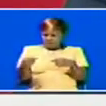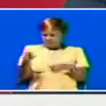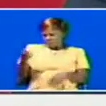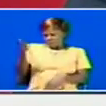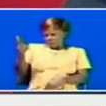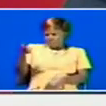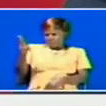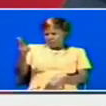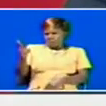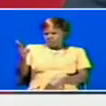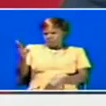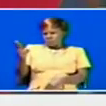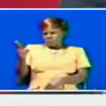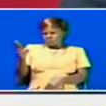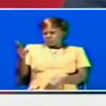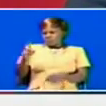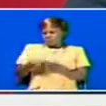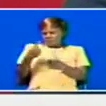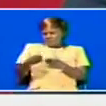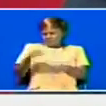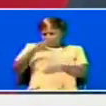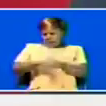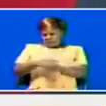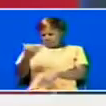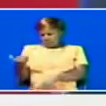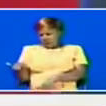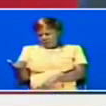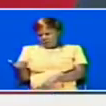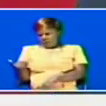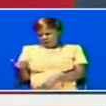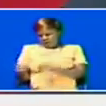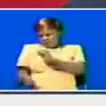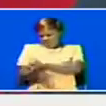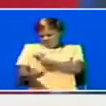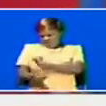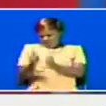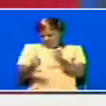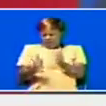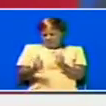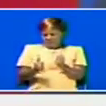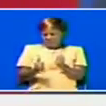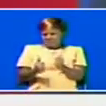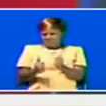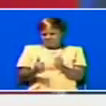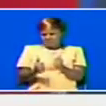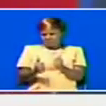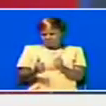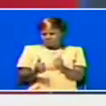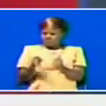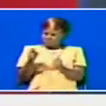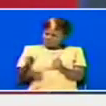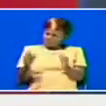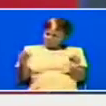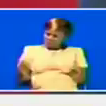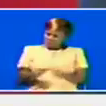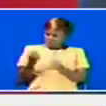risasi hewani, risasi ile inakwenda labda inampata mtoto. Hebu tushauri hapa, la kufuatwa ni lipi? Maanake kile kisa kilitokea